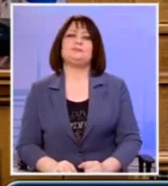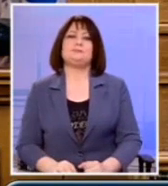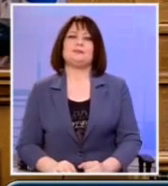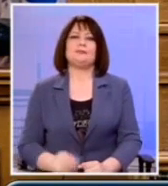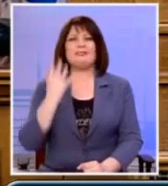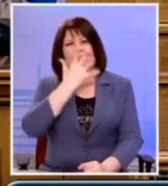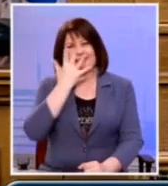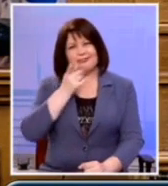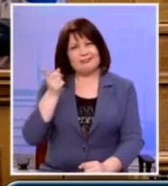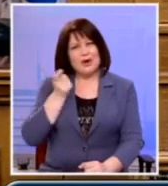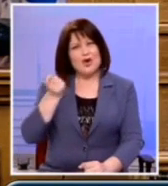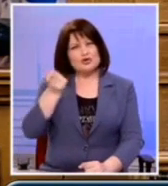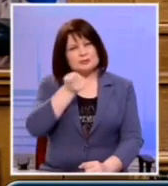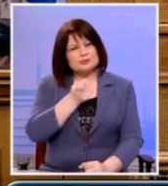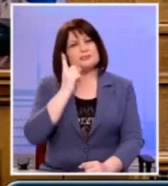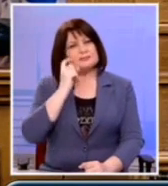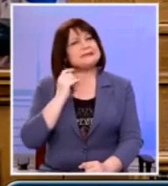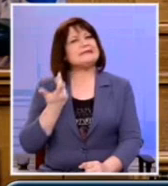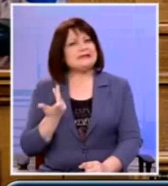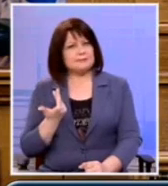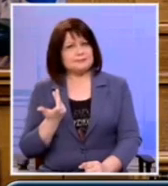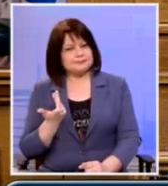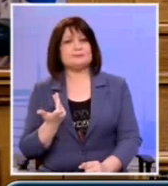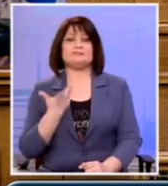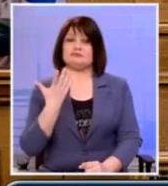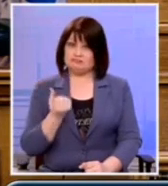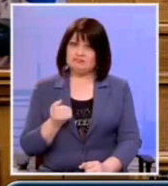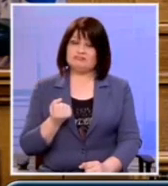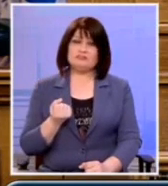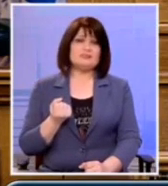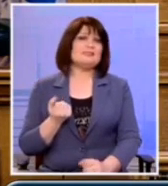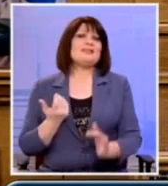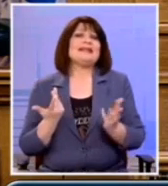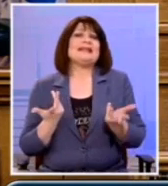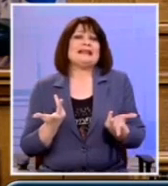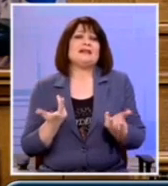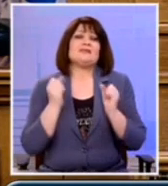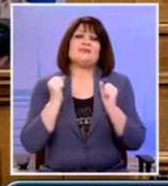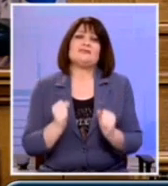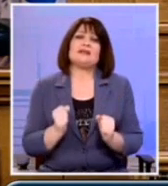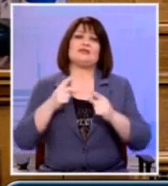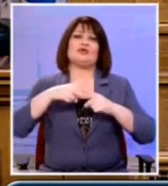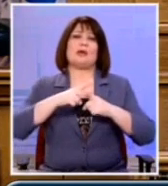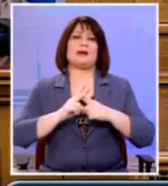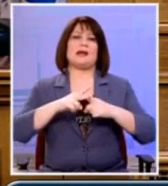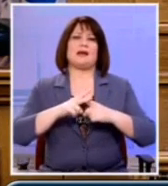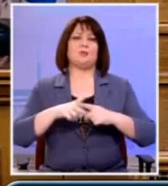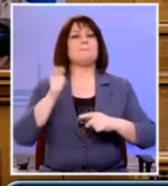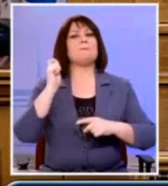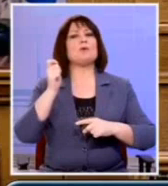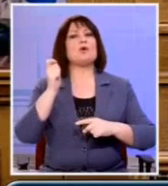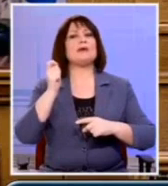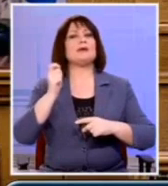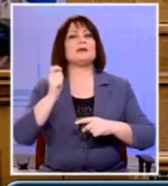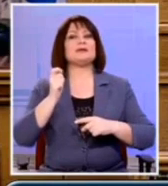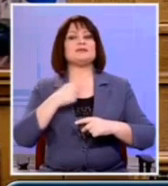κόσμου ότι η ύπαρξή του αποτέλεσε ένα βασικό εργαλείο πολιτικής